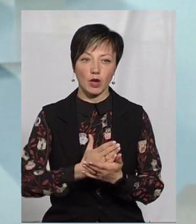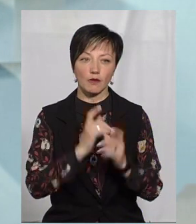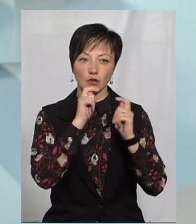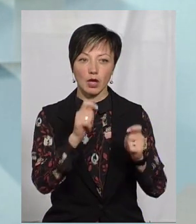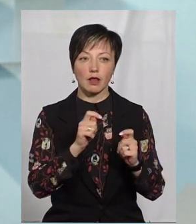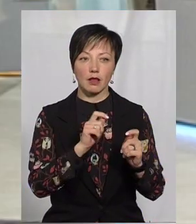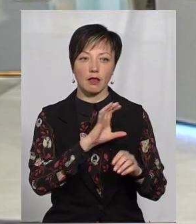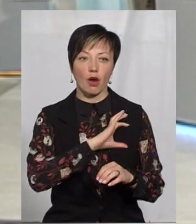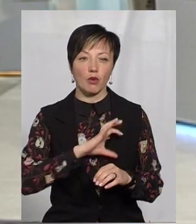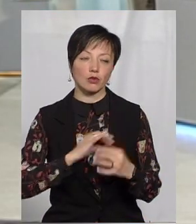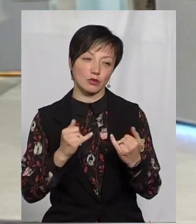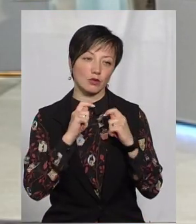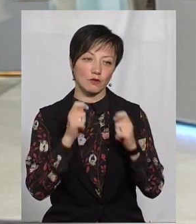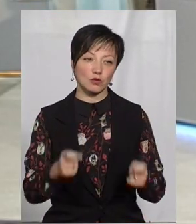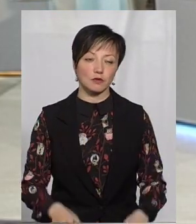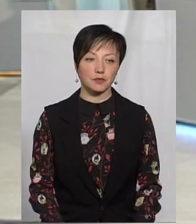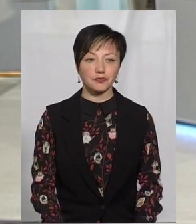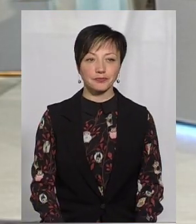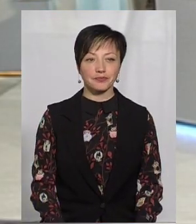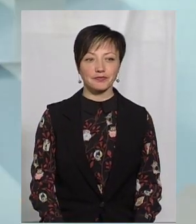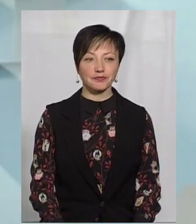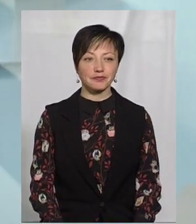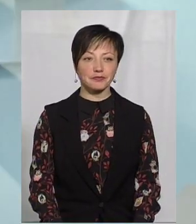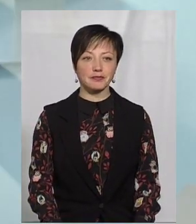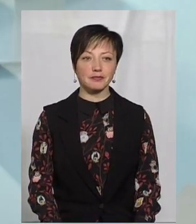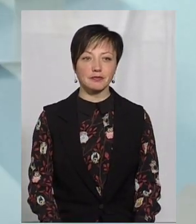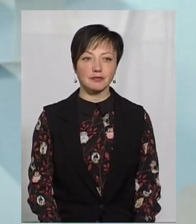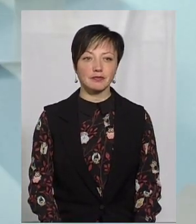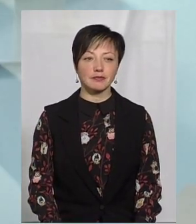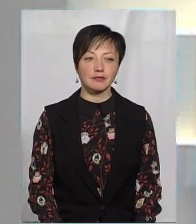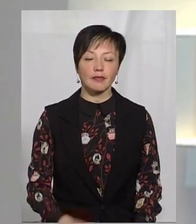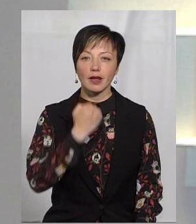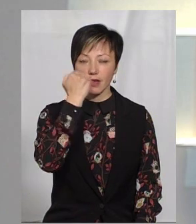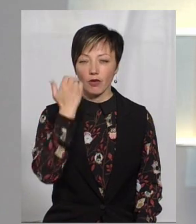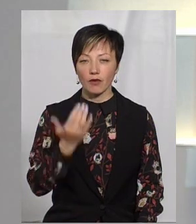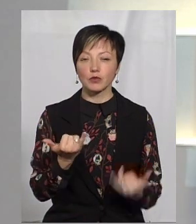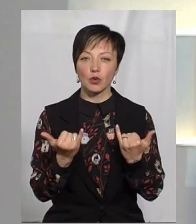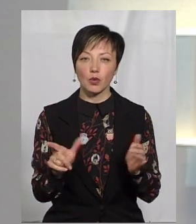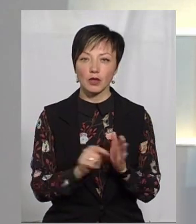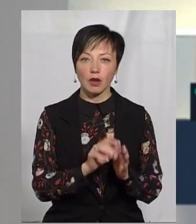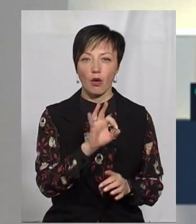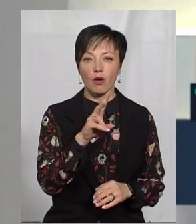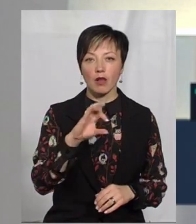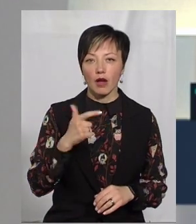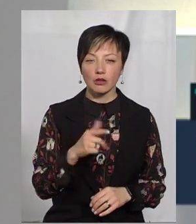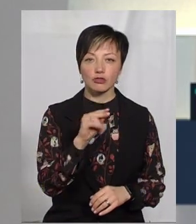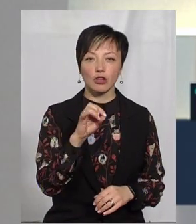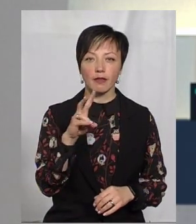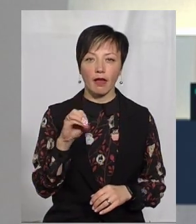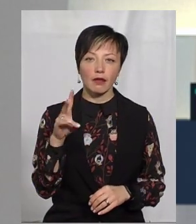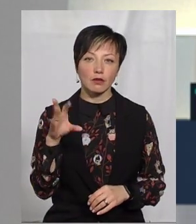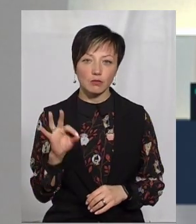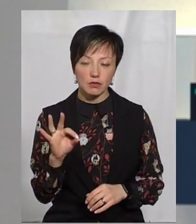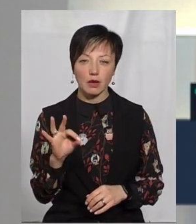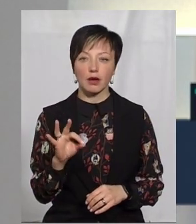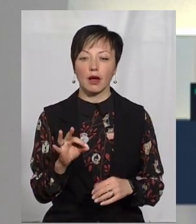вручати нагороду. От нагороду він вручив сьогодні. Дякую вам, Олеже. Сьогодні із Олегом, аналітиком від руху «Чесно»